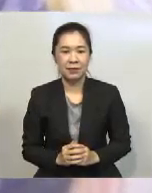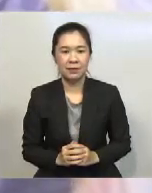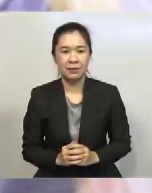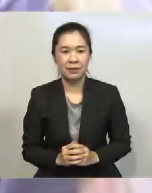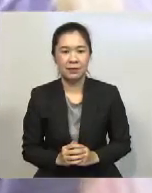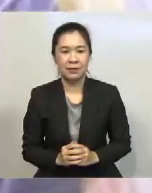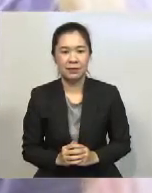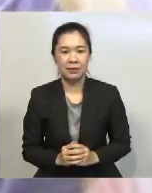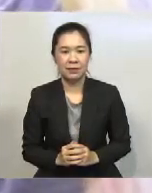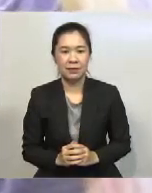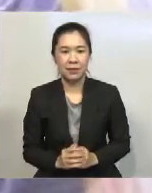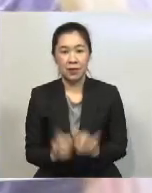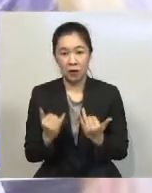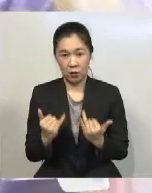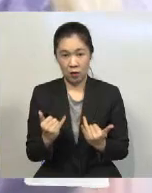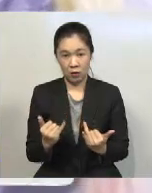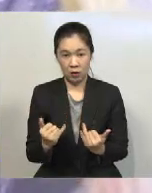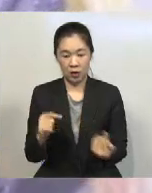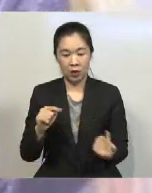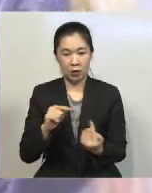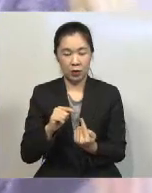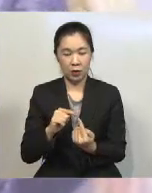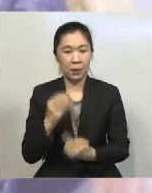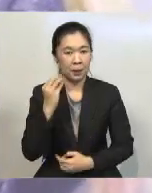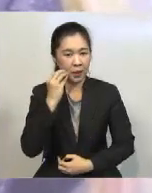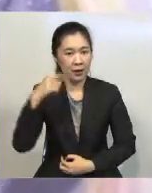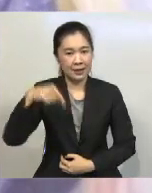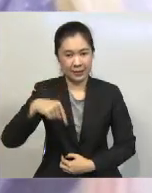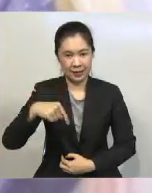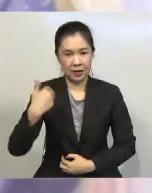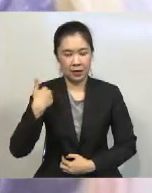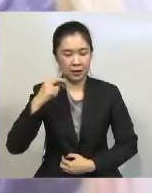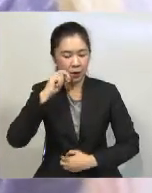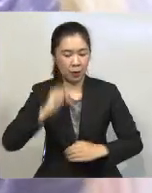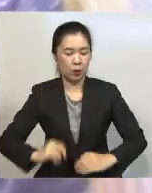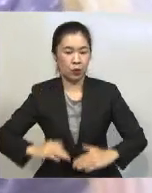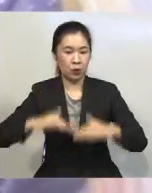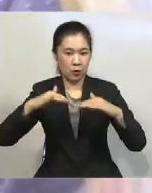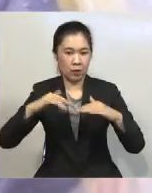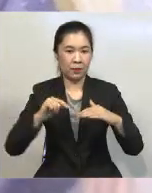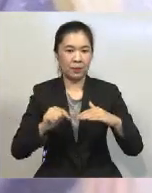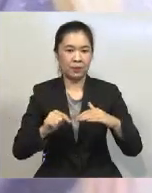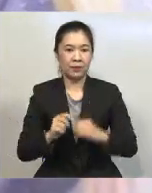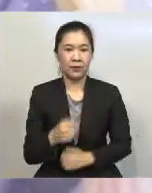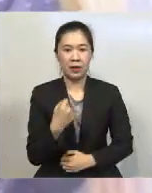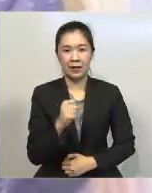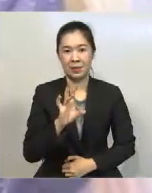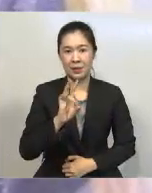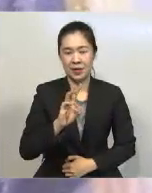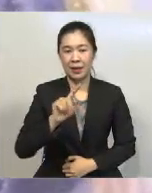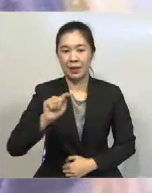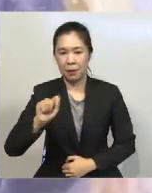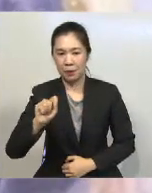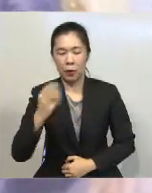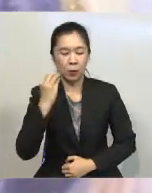ครับตอนนี้โดยสภาพของเขิงในเรานะครับมีพื้นที่ถูกน้ำท่วมทั้งหมดอยู่ที่17ตำบล